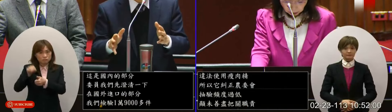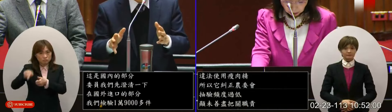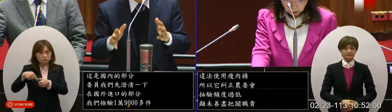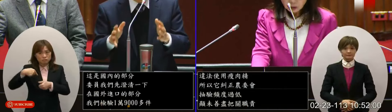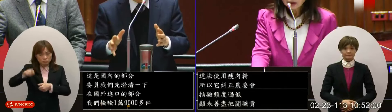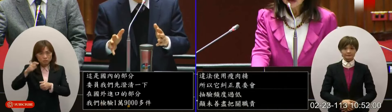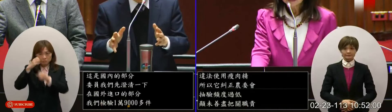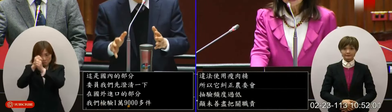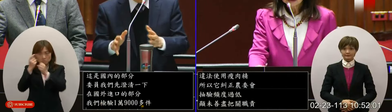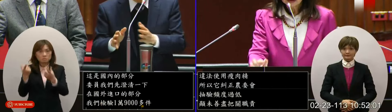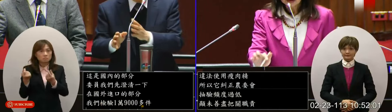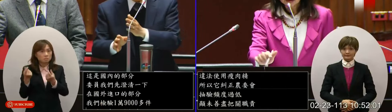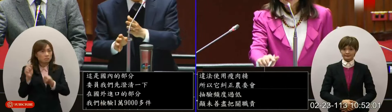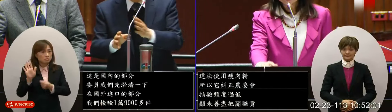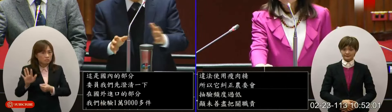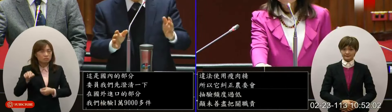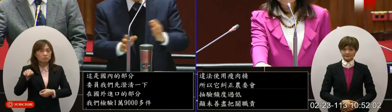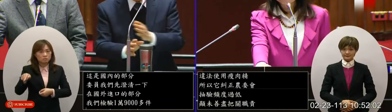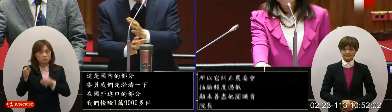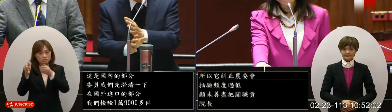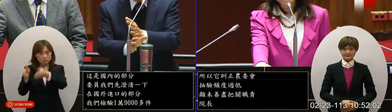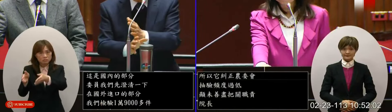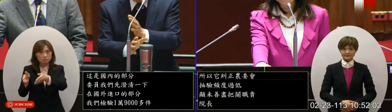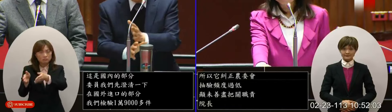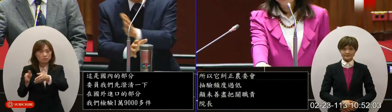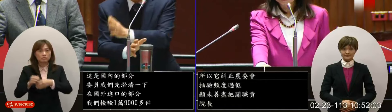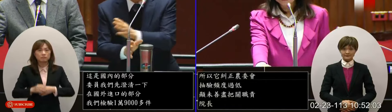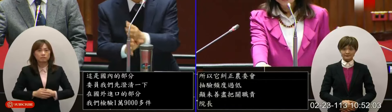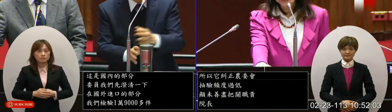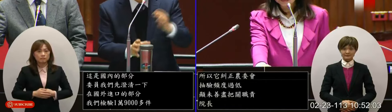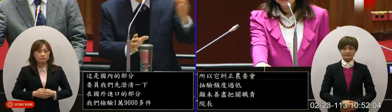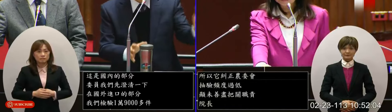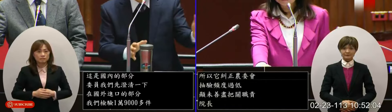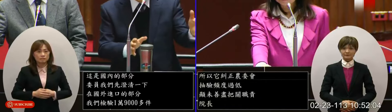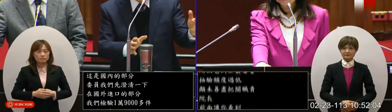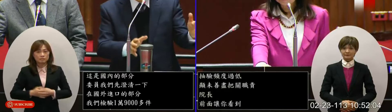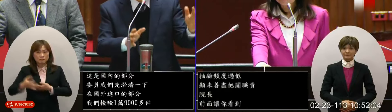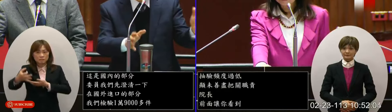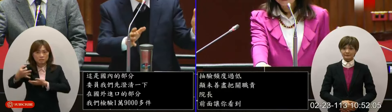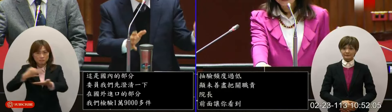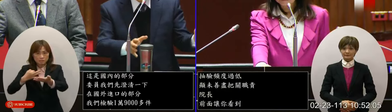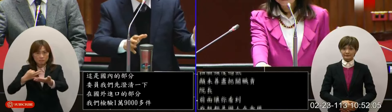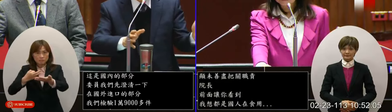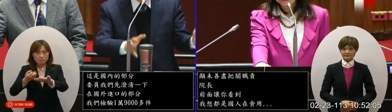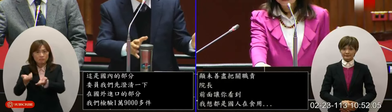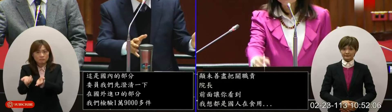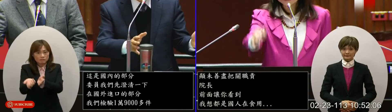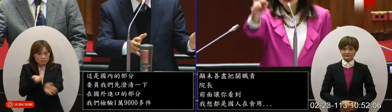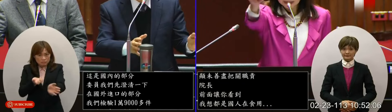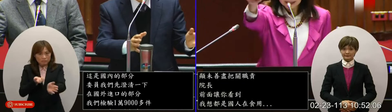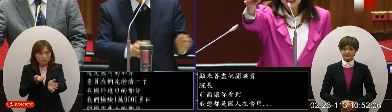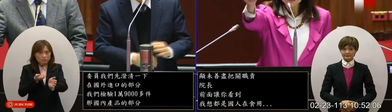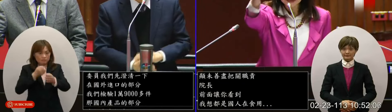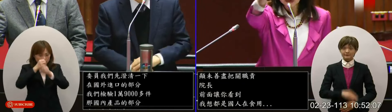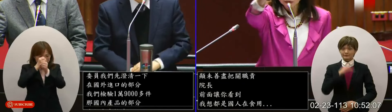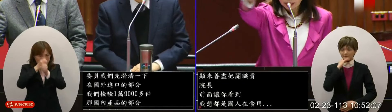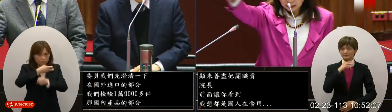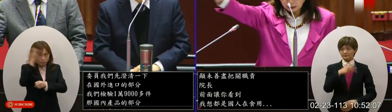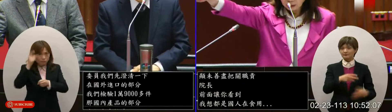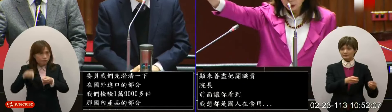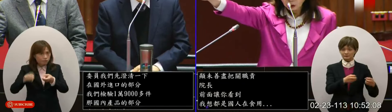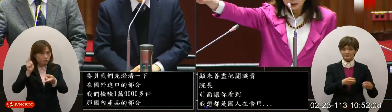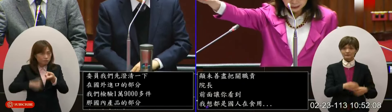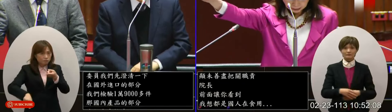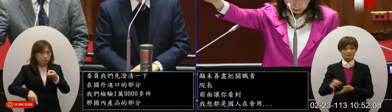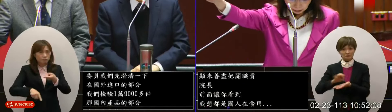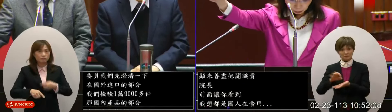查。那检查的时候，都是在这个销售端之前。检查出来有不合格， 这样我们再来讨论销售